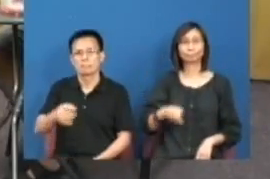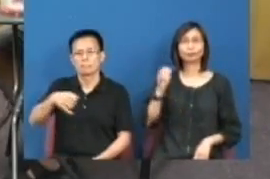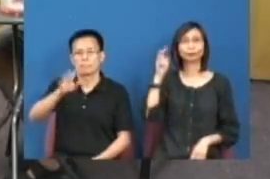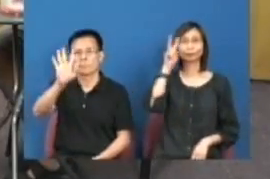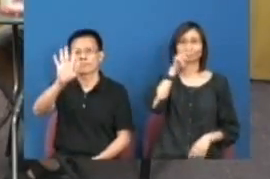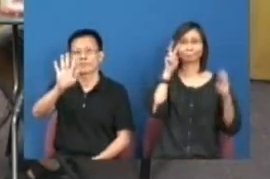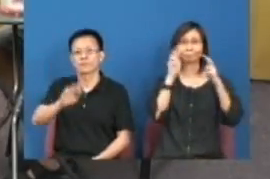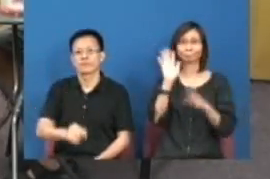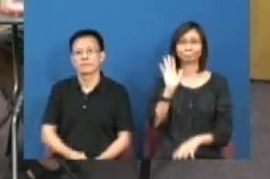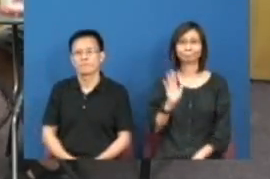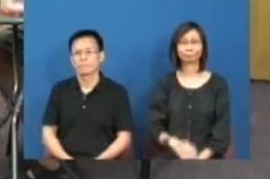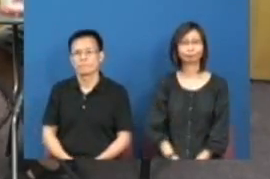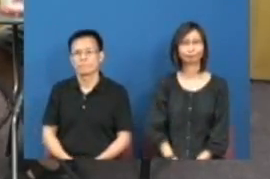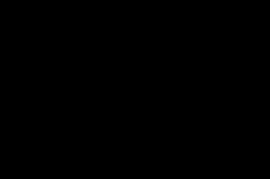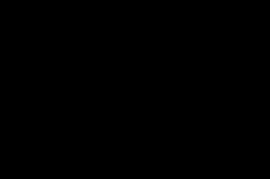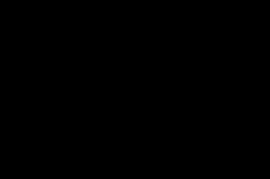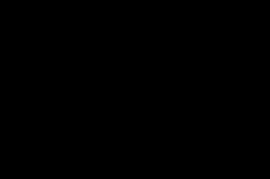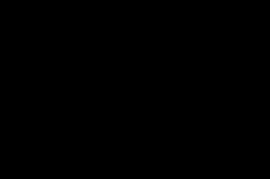拜。